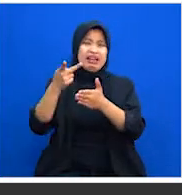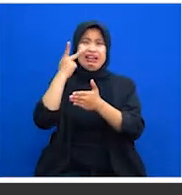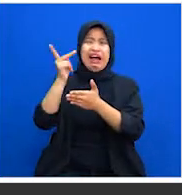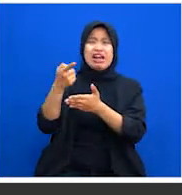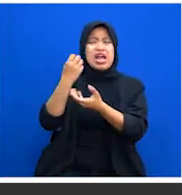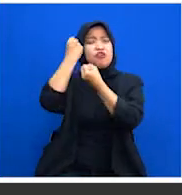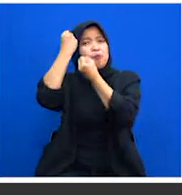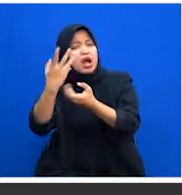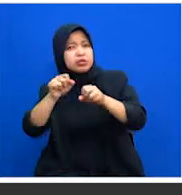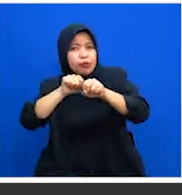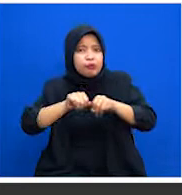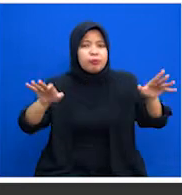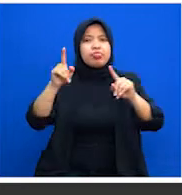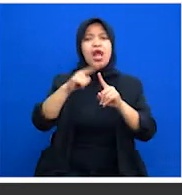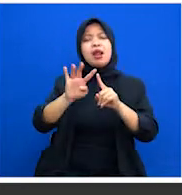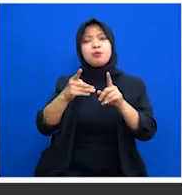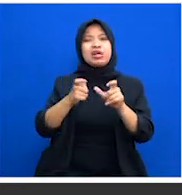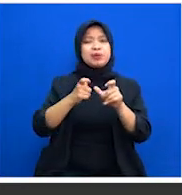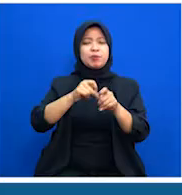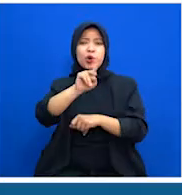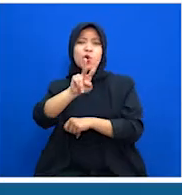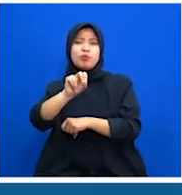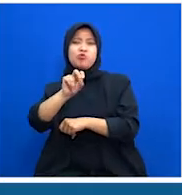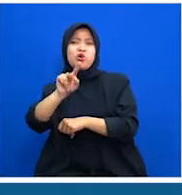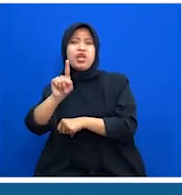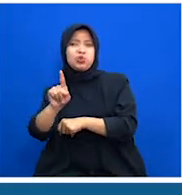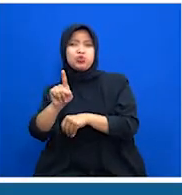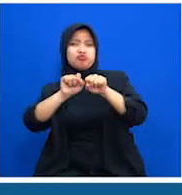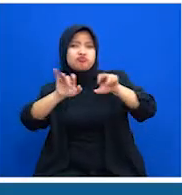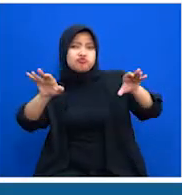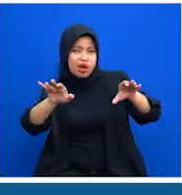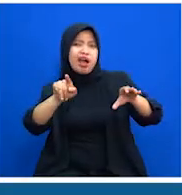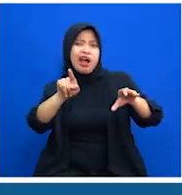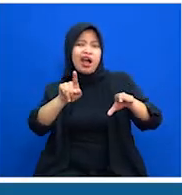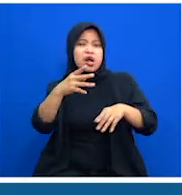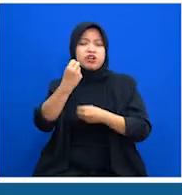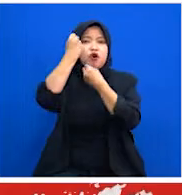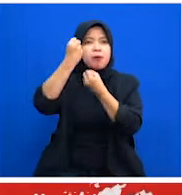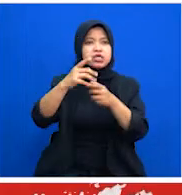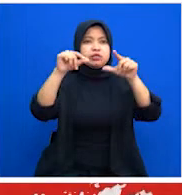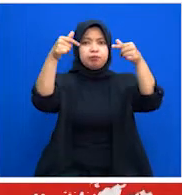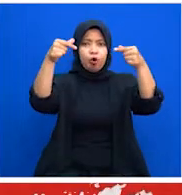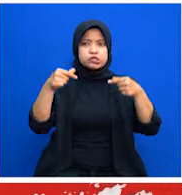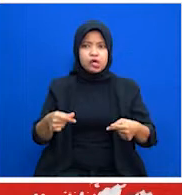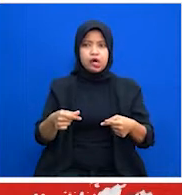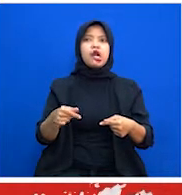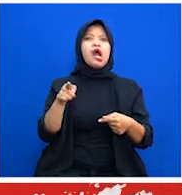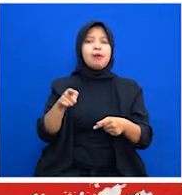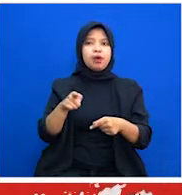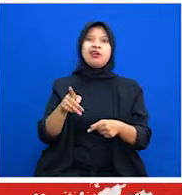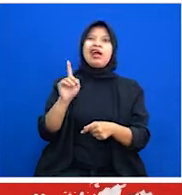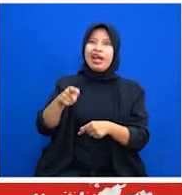mengedarkan kabar ini pada 14 September 2021 Akun tersebut membagikan poster bertuliskan